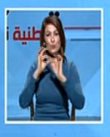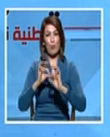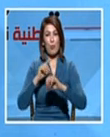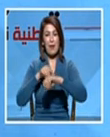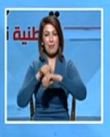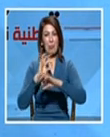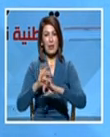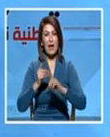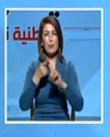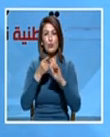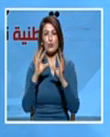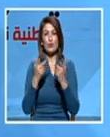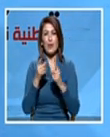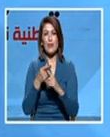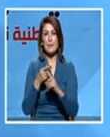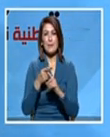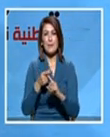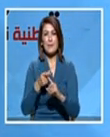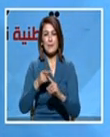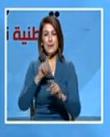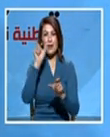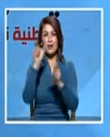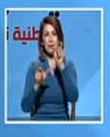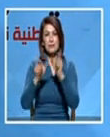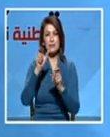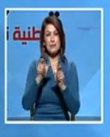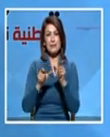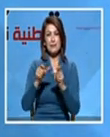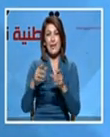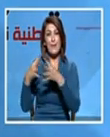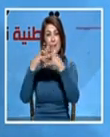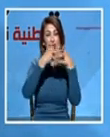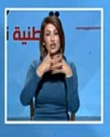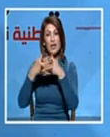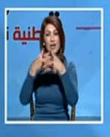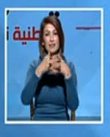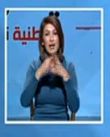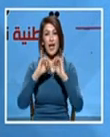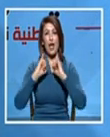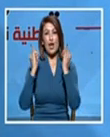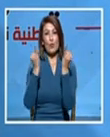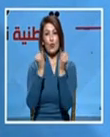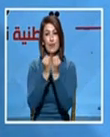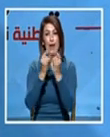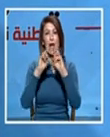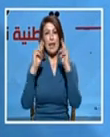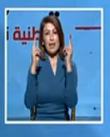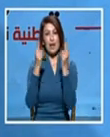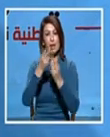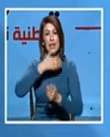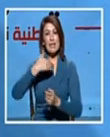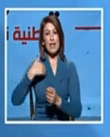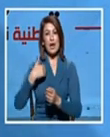بهذا وعملنا مع الشركه نتاعنا مع الشركه نتاعنا اللي هي منظمه عالميه للصحه